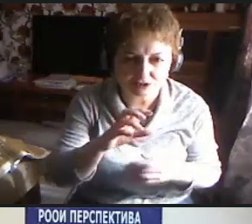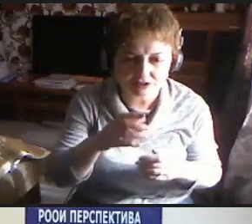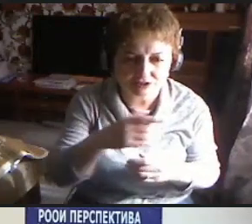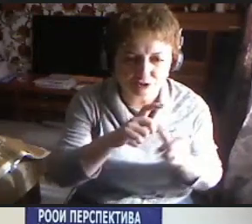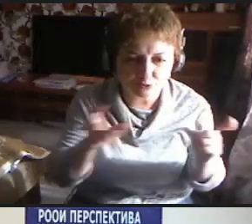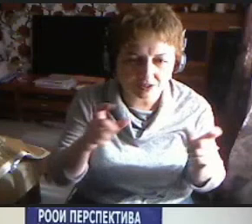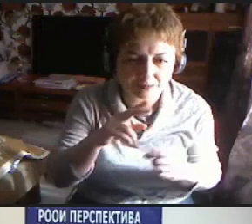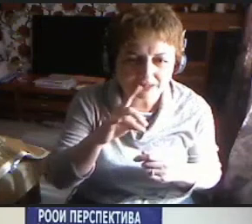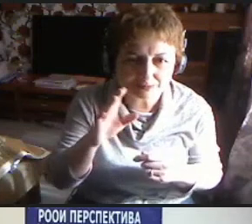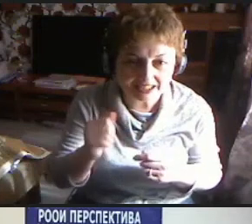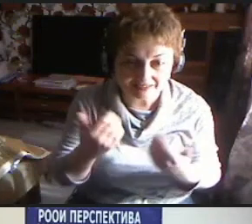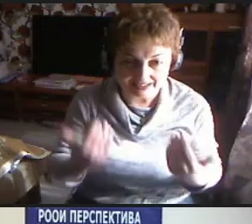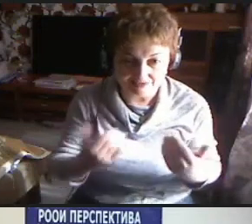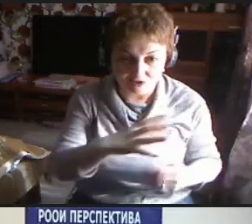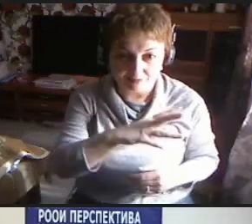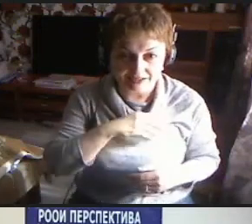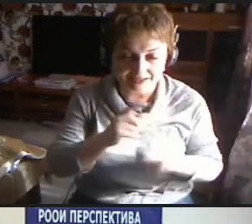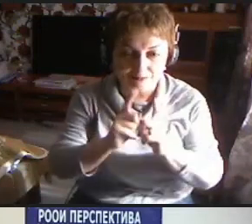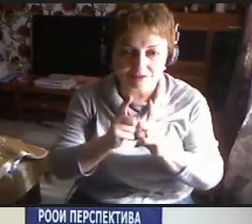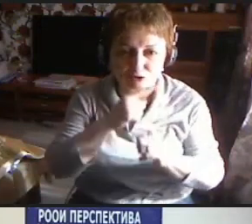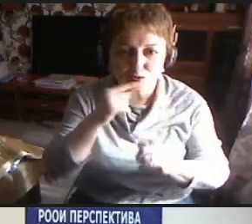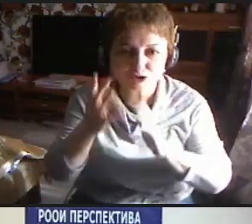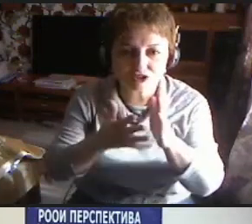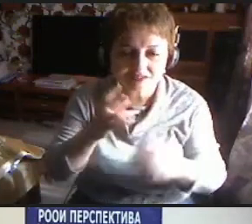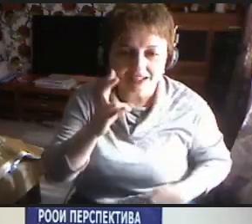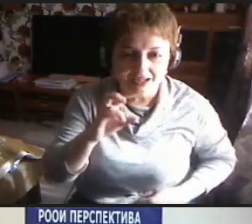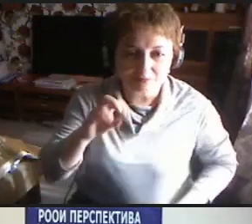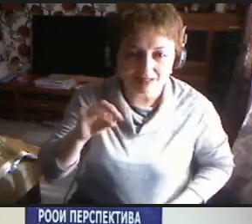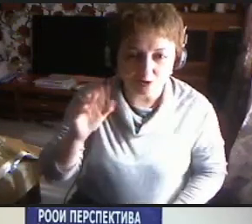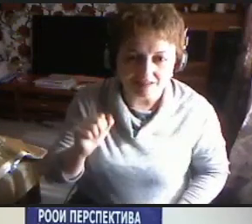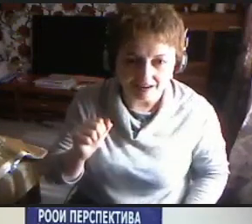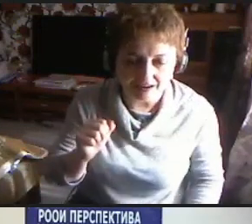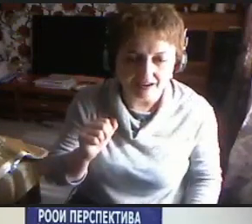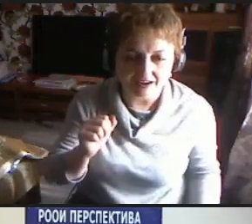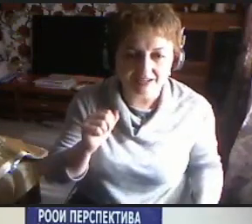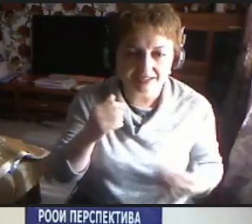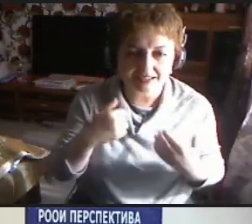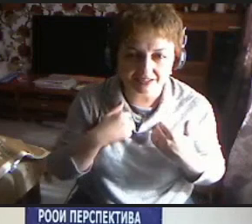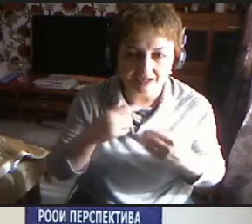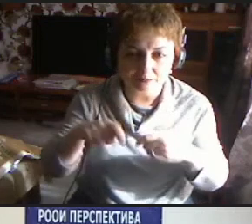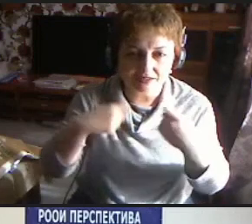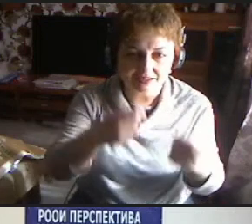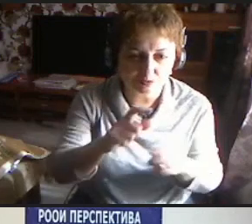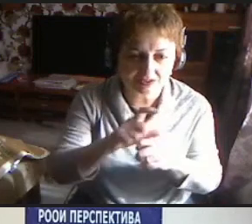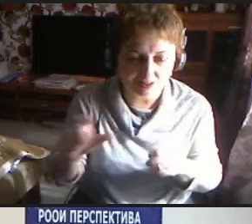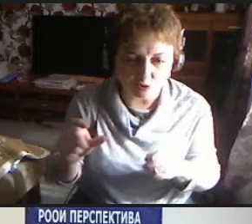С нами сегодня переводчик русского женского языка Наталья Белова. Я передаю